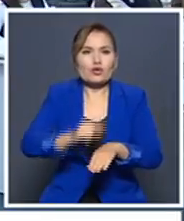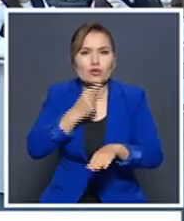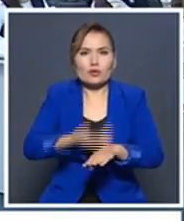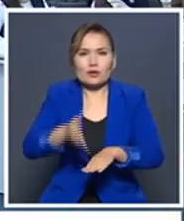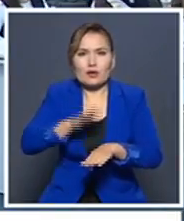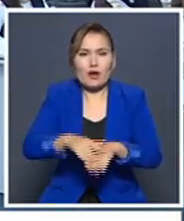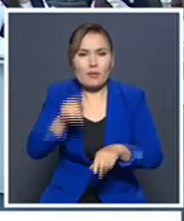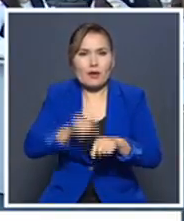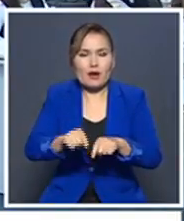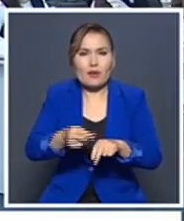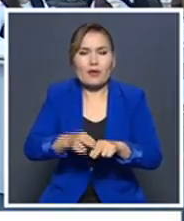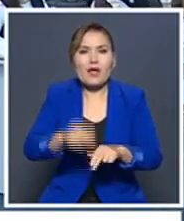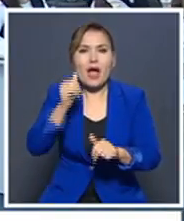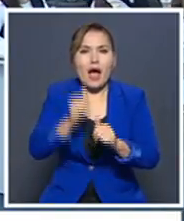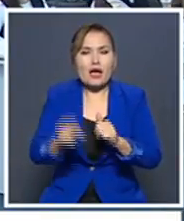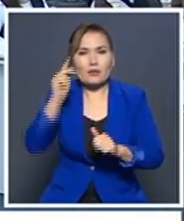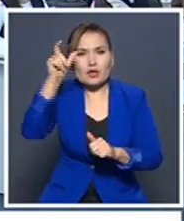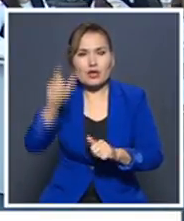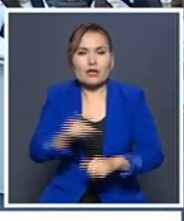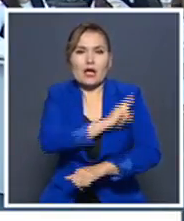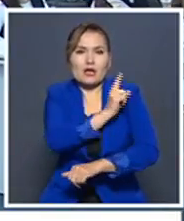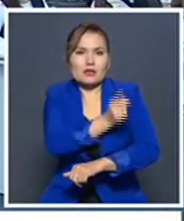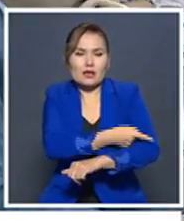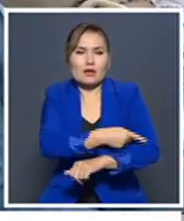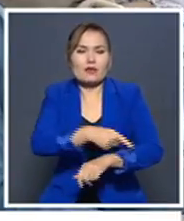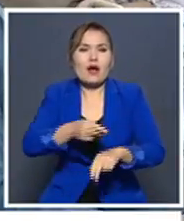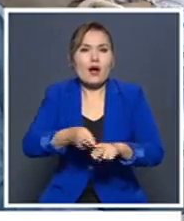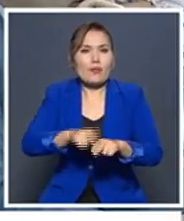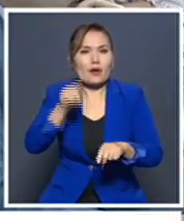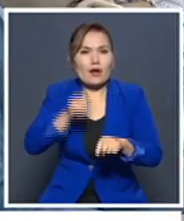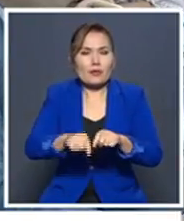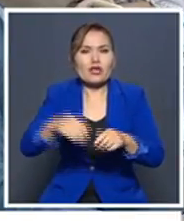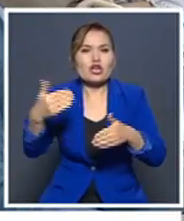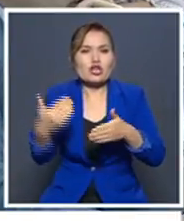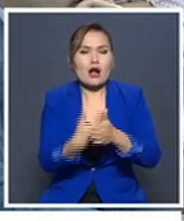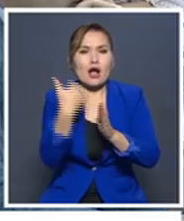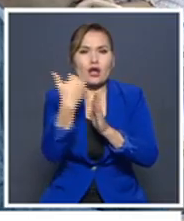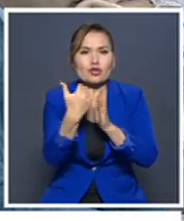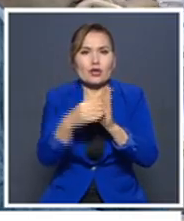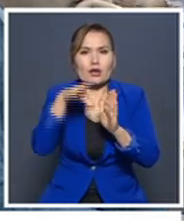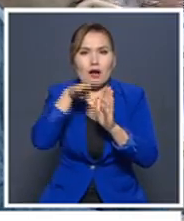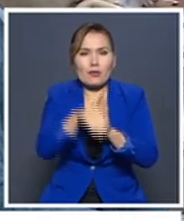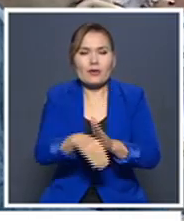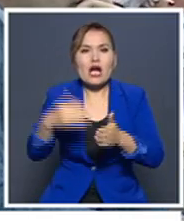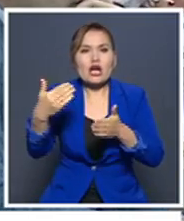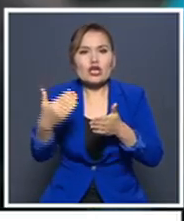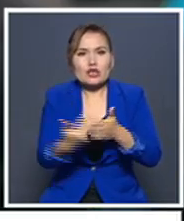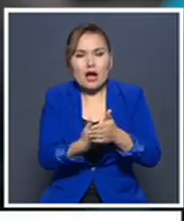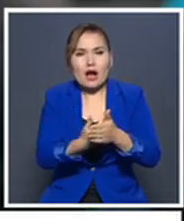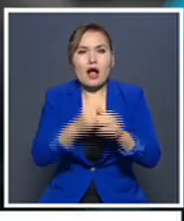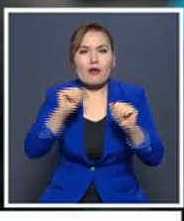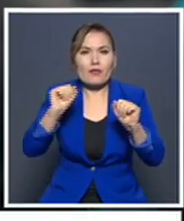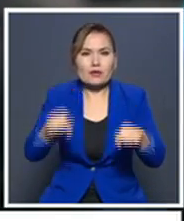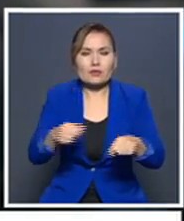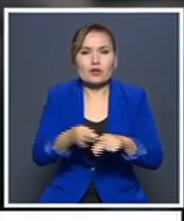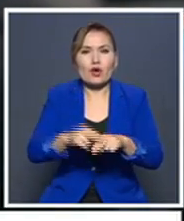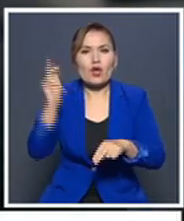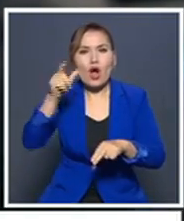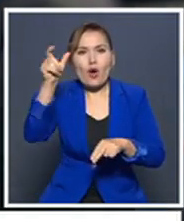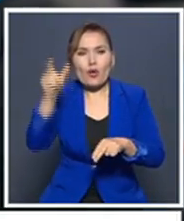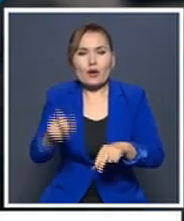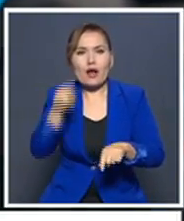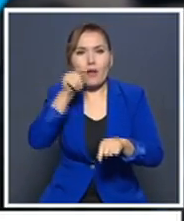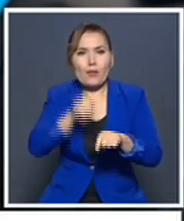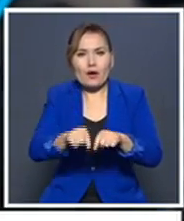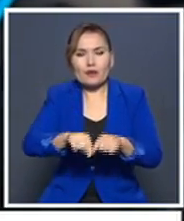шәкірттің мықты тұстарын анықтап, оның талантын аша түсу үшін жаңа жүйе енгізілген. Жаңа әдіс оқушы бағаны қандай критерийлер